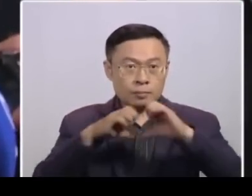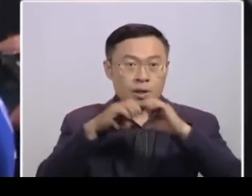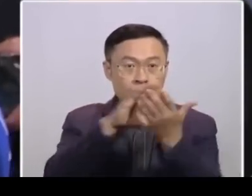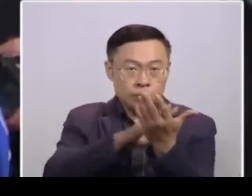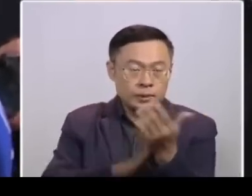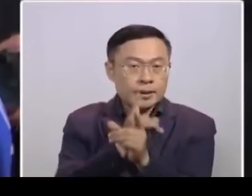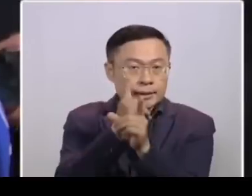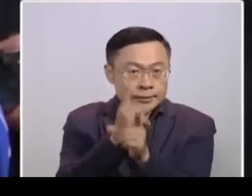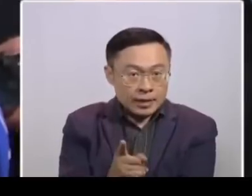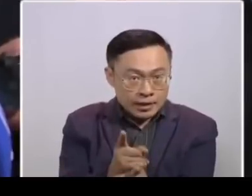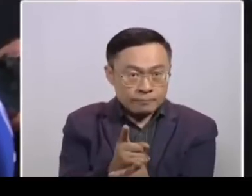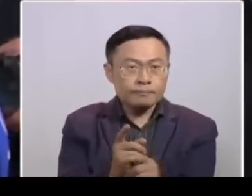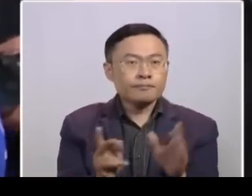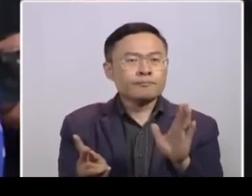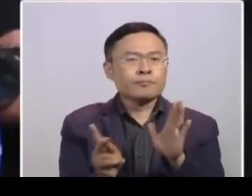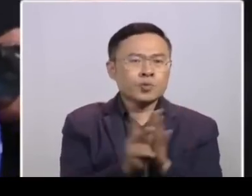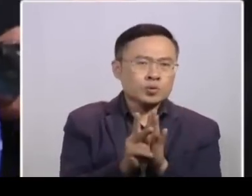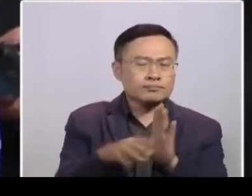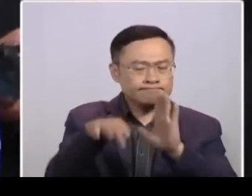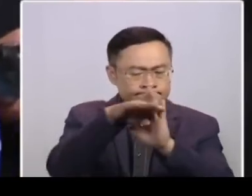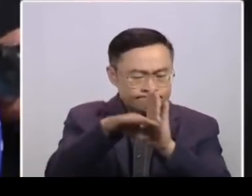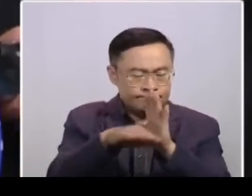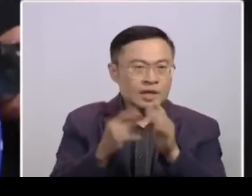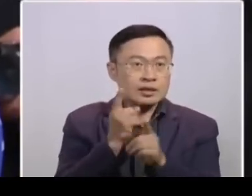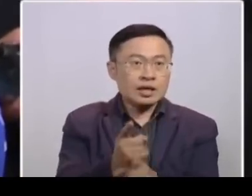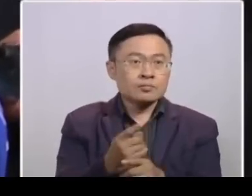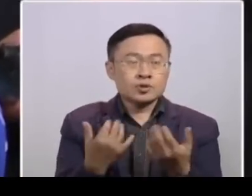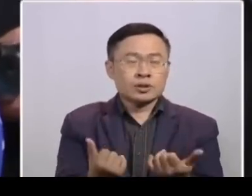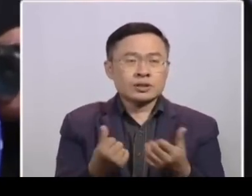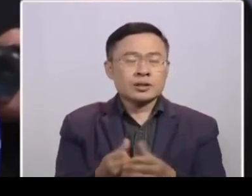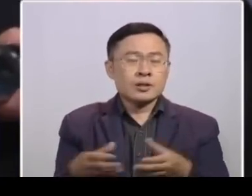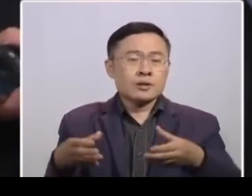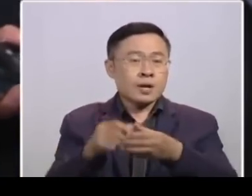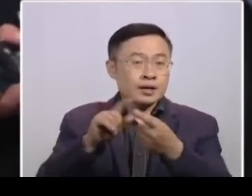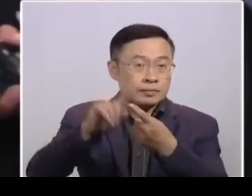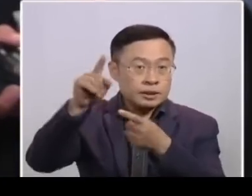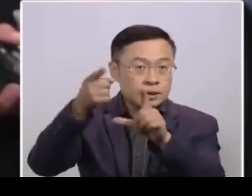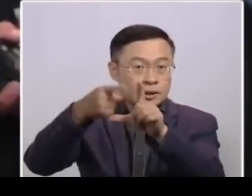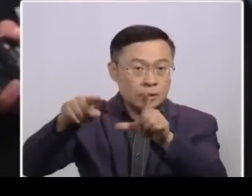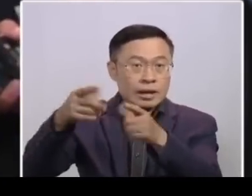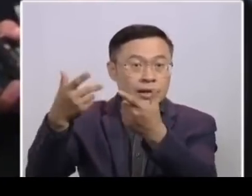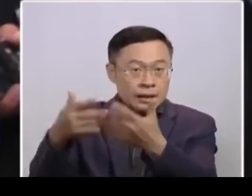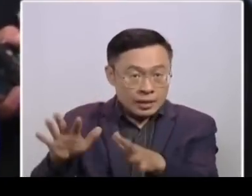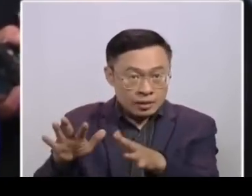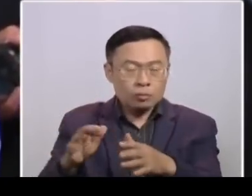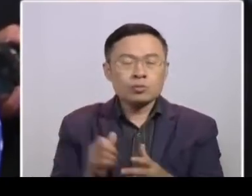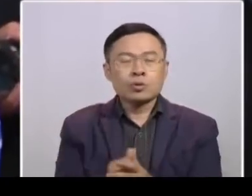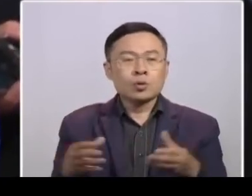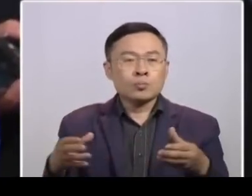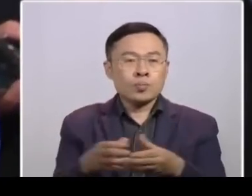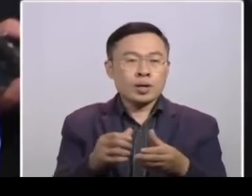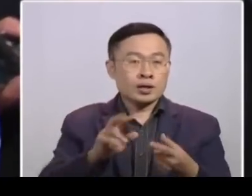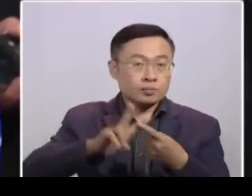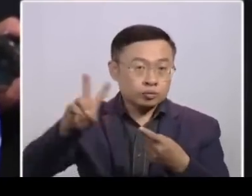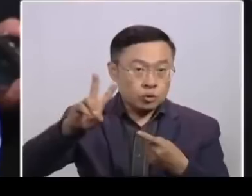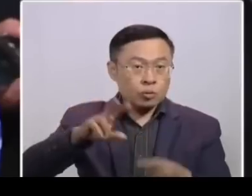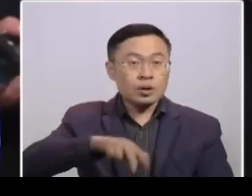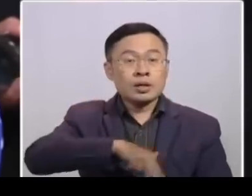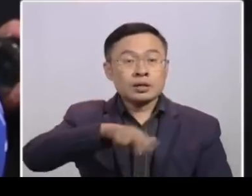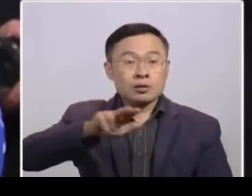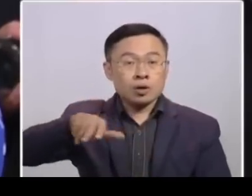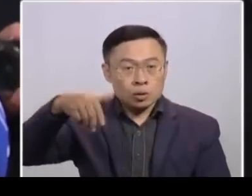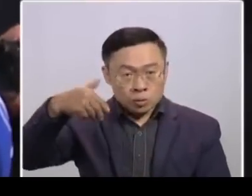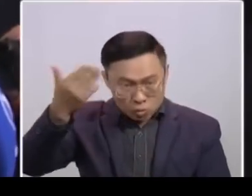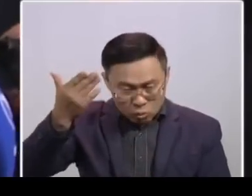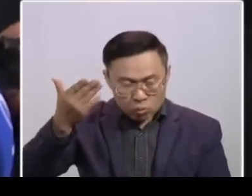ติกามันยังไม่ถึงพรรคเบอร์3ถ้าจะถามเรื่องแนวโน้มเรื่องการจัดตั้งรัฐบาลหรืออะไรก็ต้